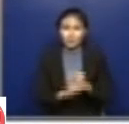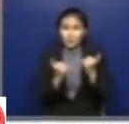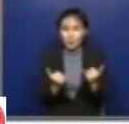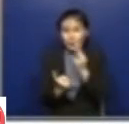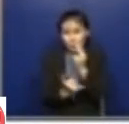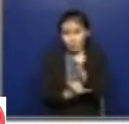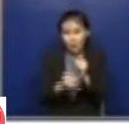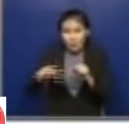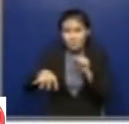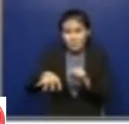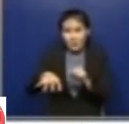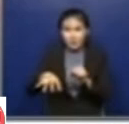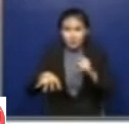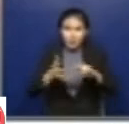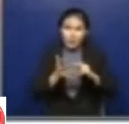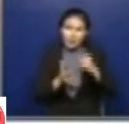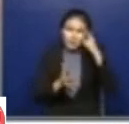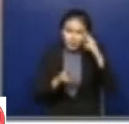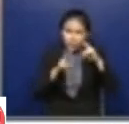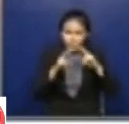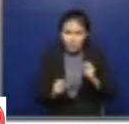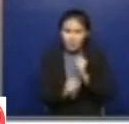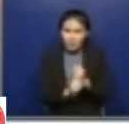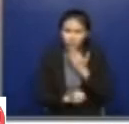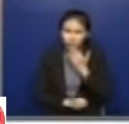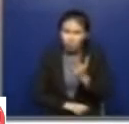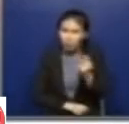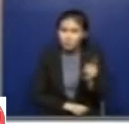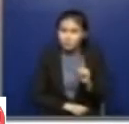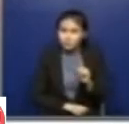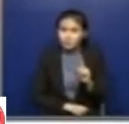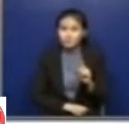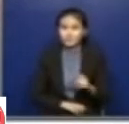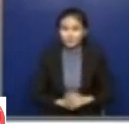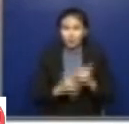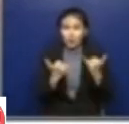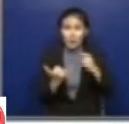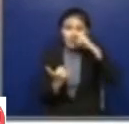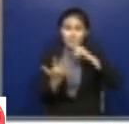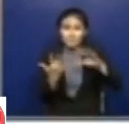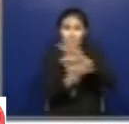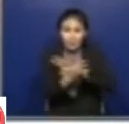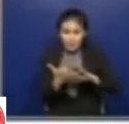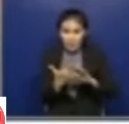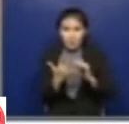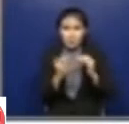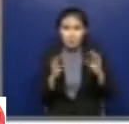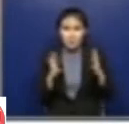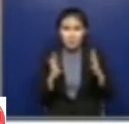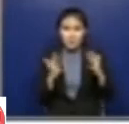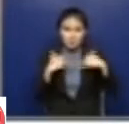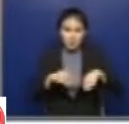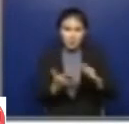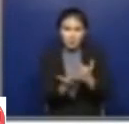งยืนที่จะต้องวิเคราะห์ตลอดชีวิตเหมืองที่เมืองไทยยังขาดอยู่ผมก็จะแบ่งเป็น3ก้อน